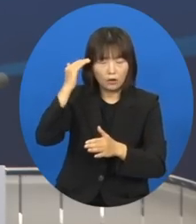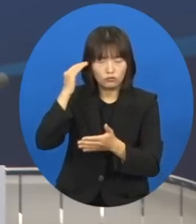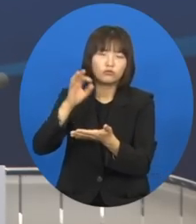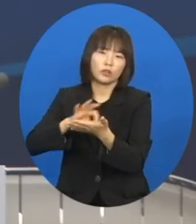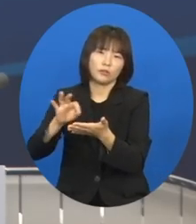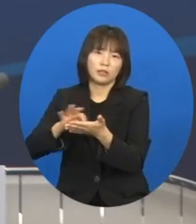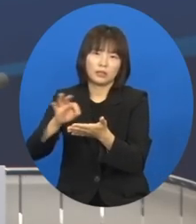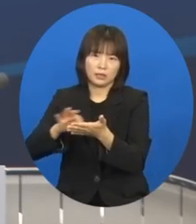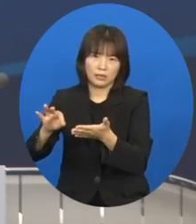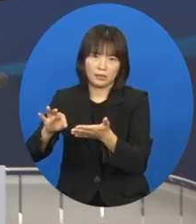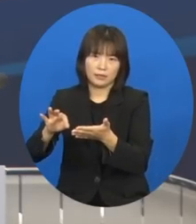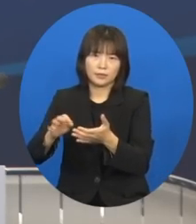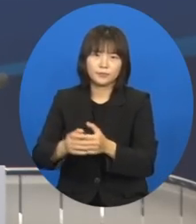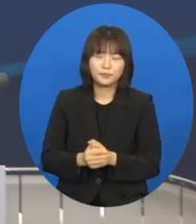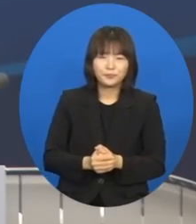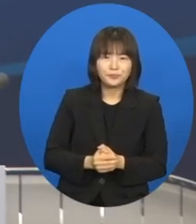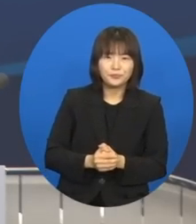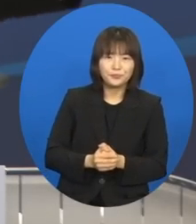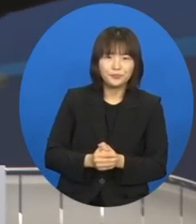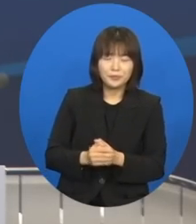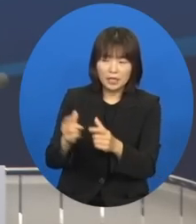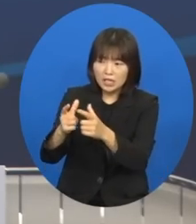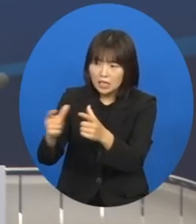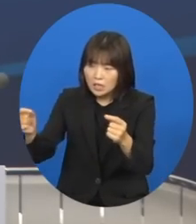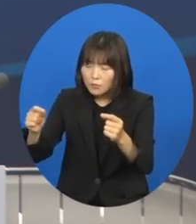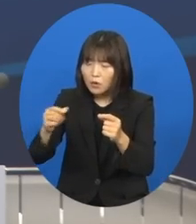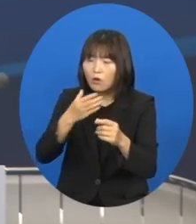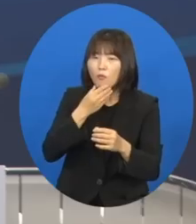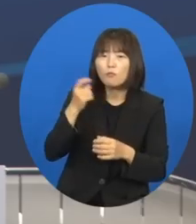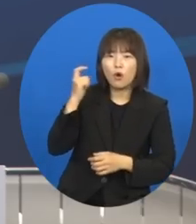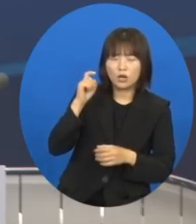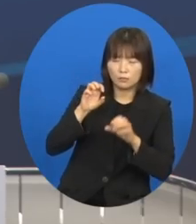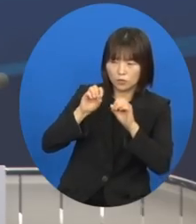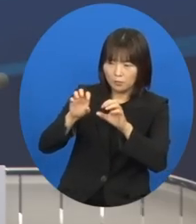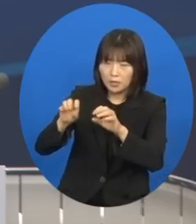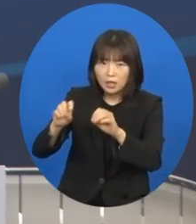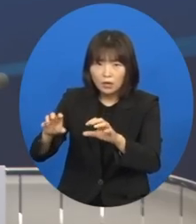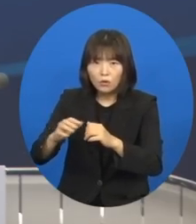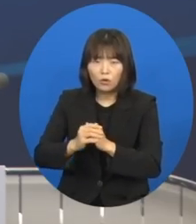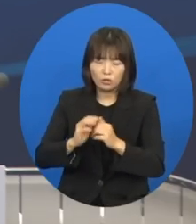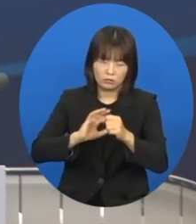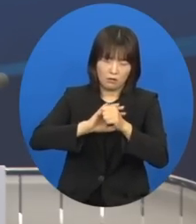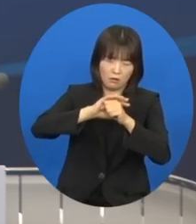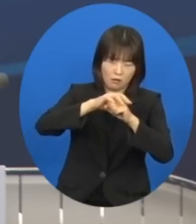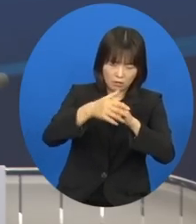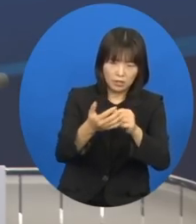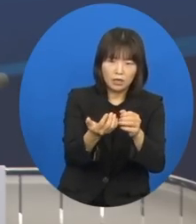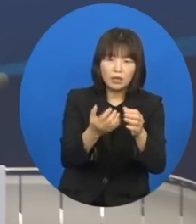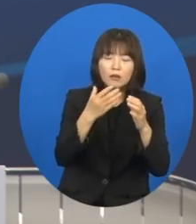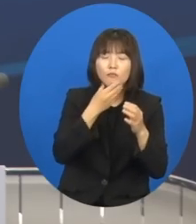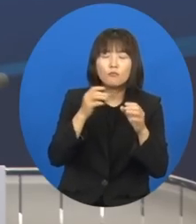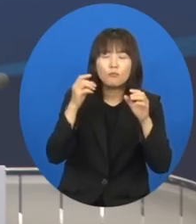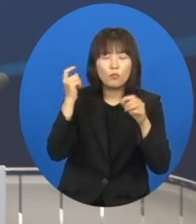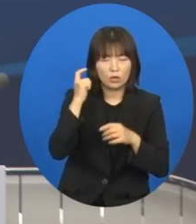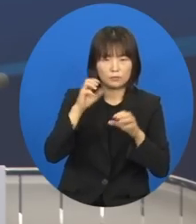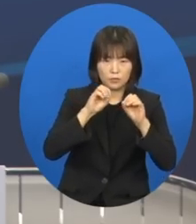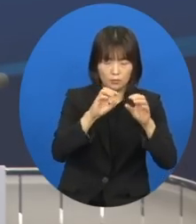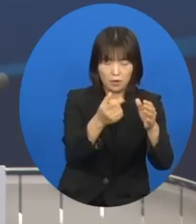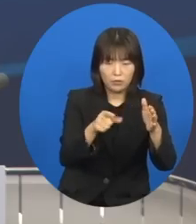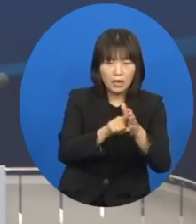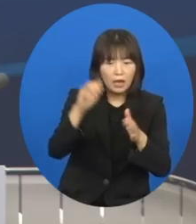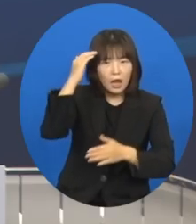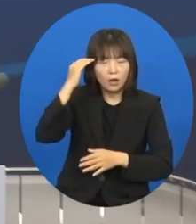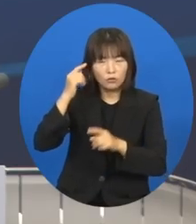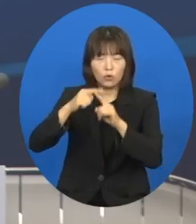한국 사람들과 감정 주체하는 일본에도 복음이 전파될 것이고 전 세계 각국으로 나가는데 우리를 하나님이 들어 쓰실 거다. 저는 이렇게 생각합니다.